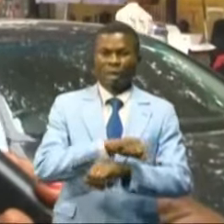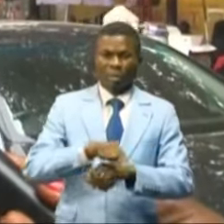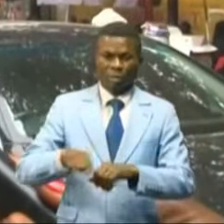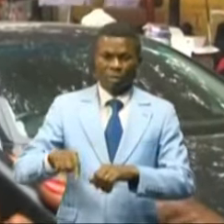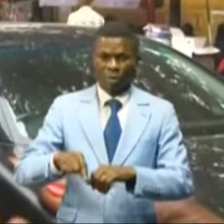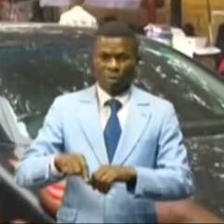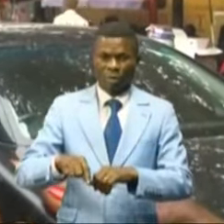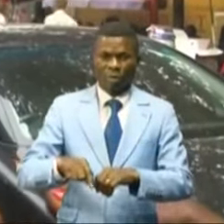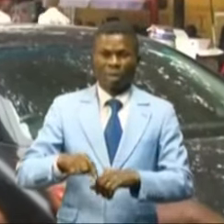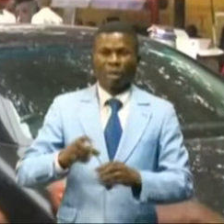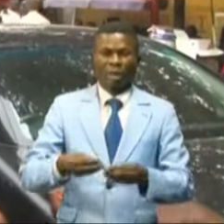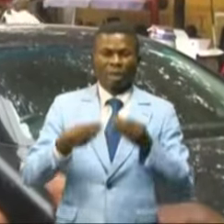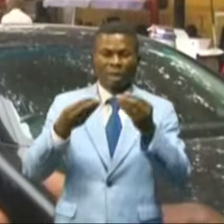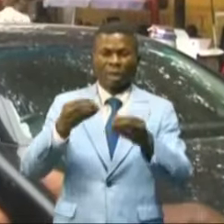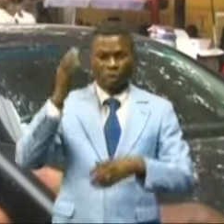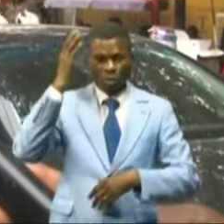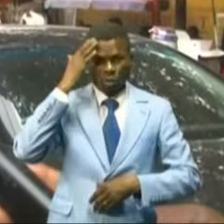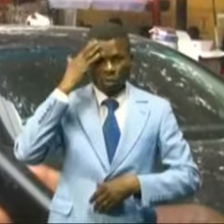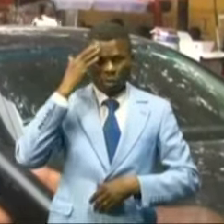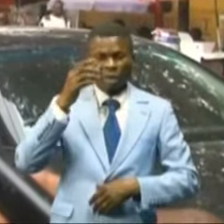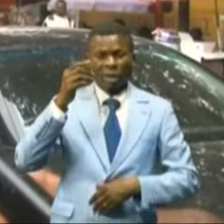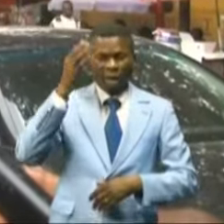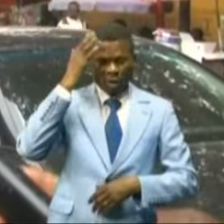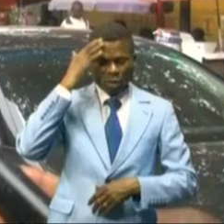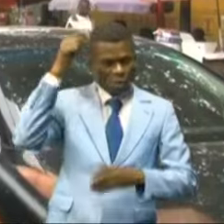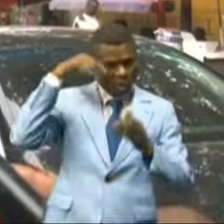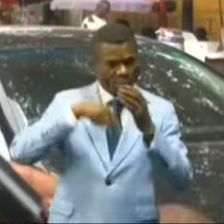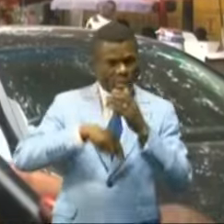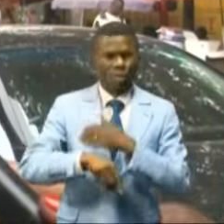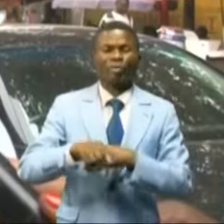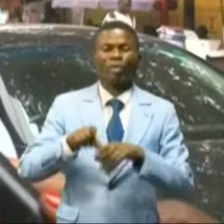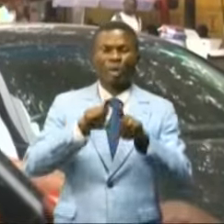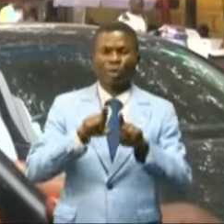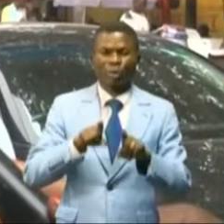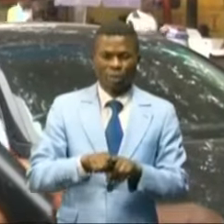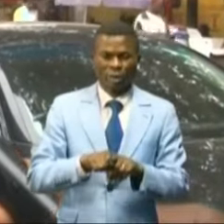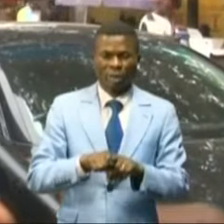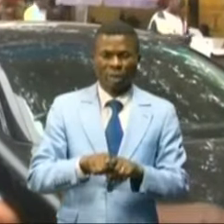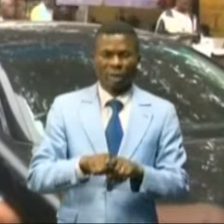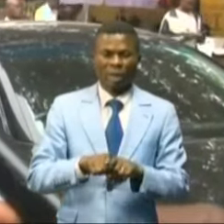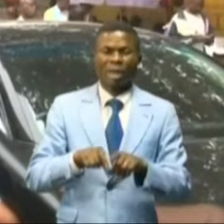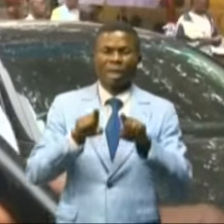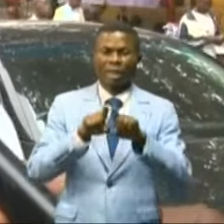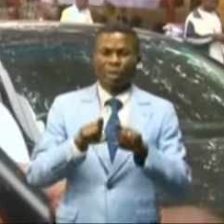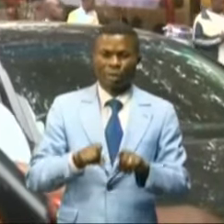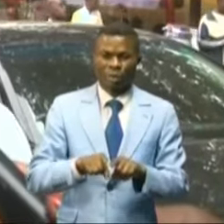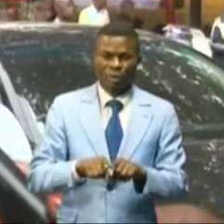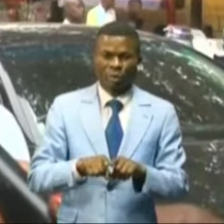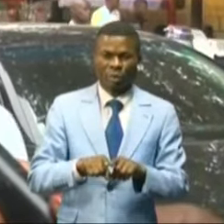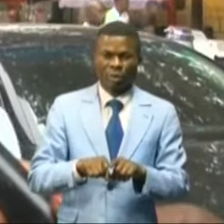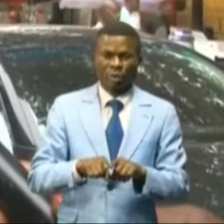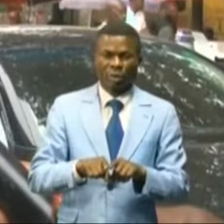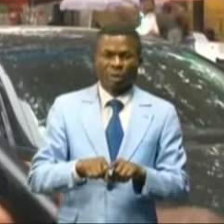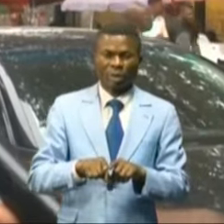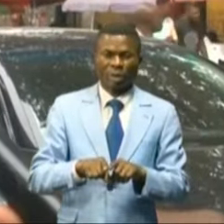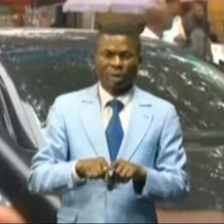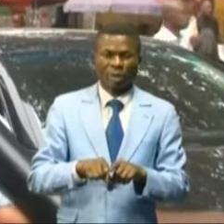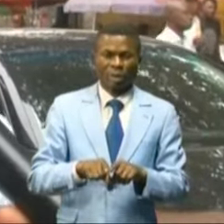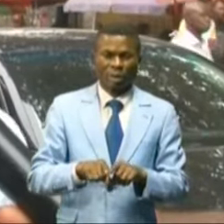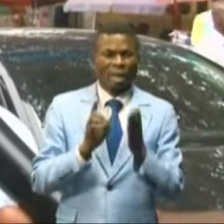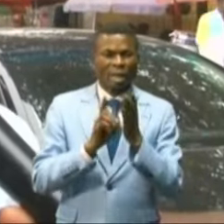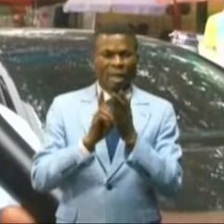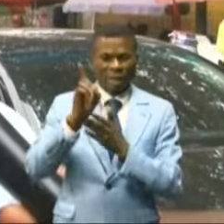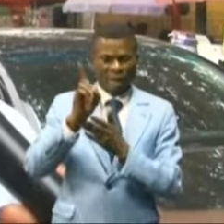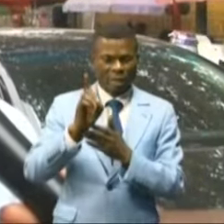la connaissance, le savoir et aussi ça nous aide à nous développer